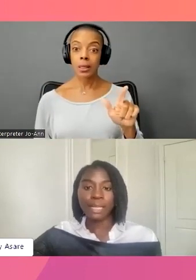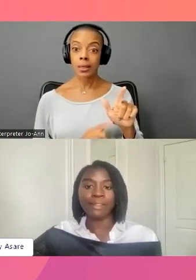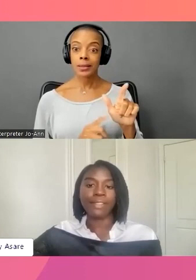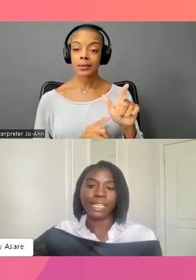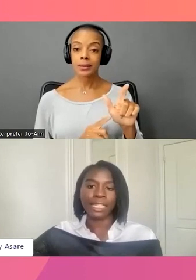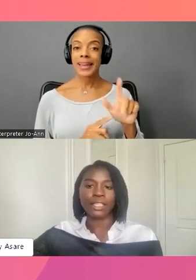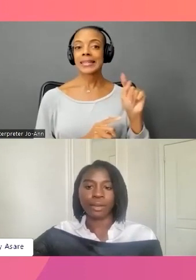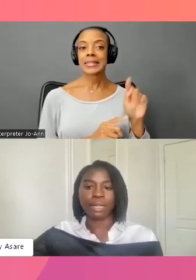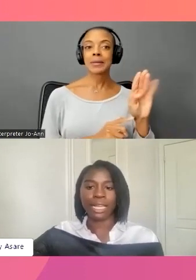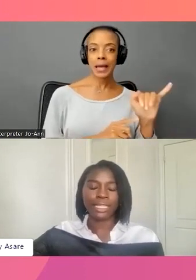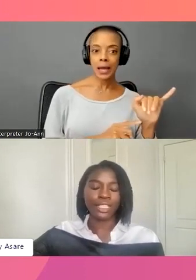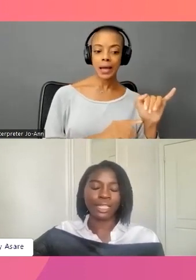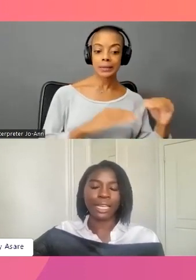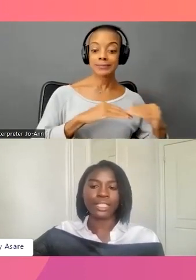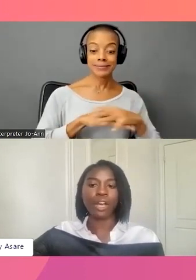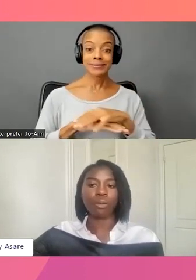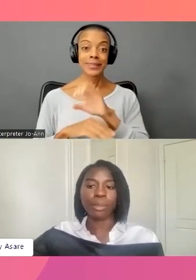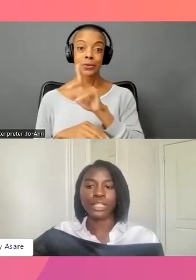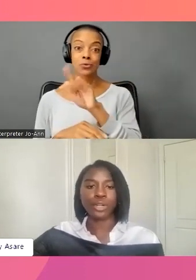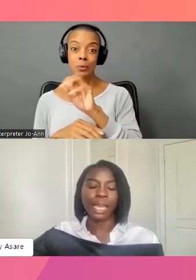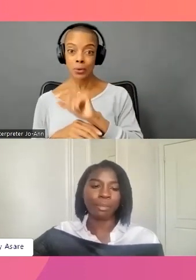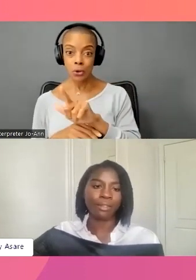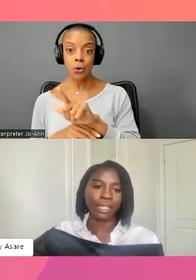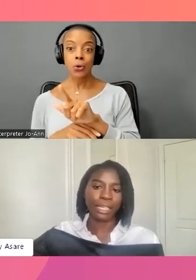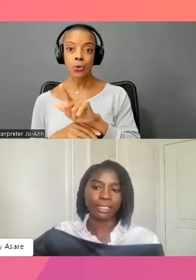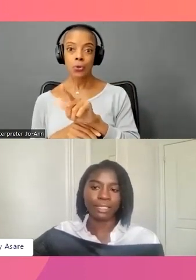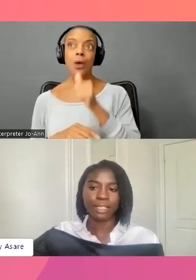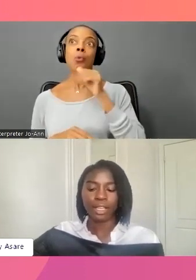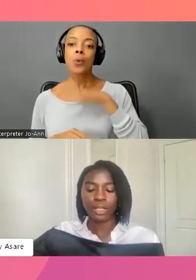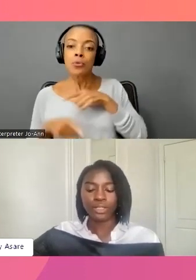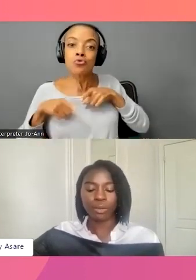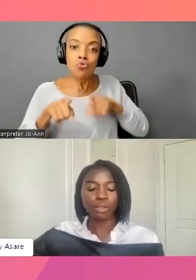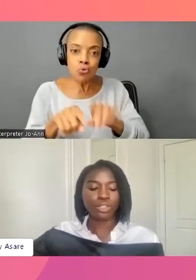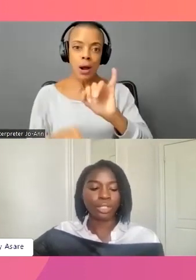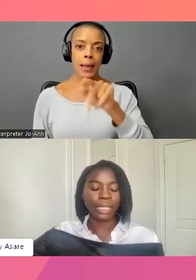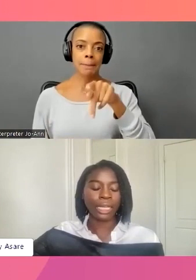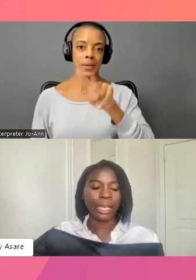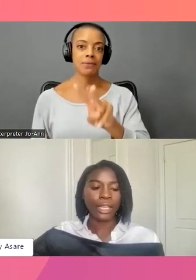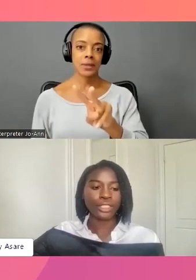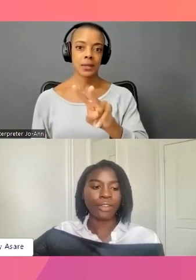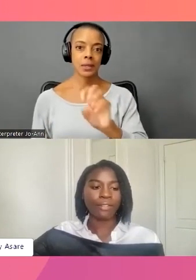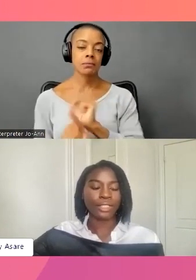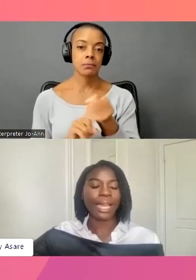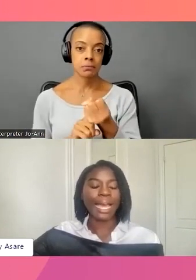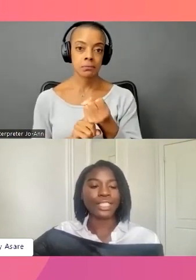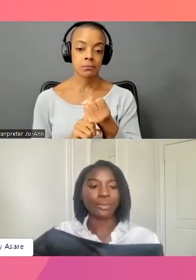possible. Donc, le traumatisme cérébral peut donc jouer un